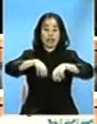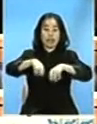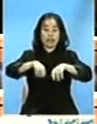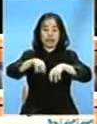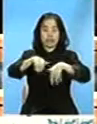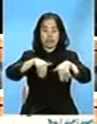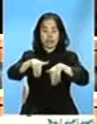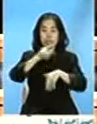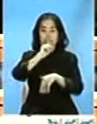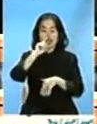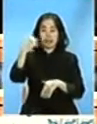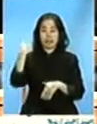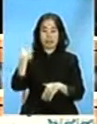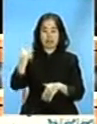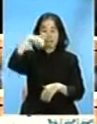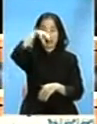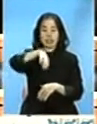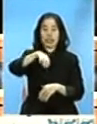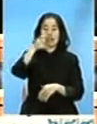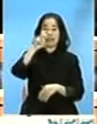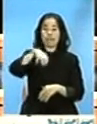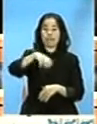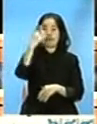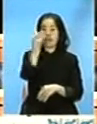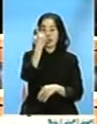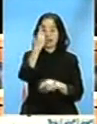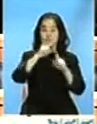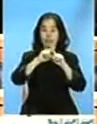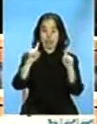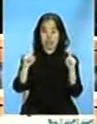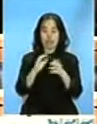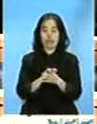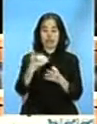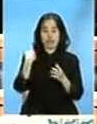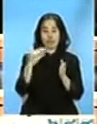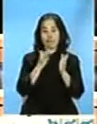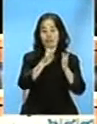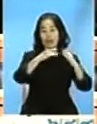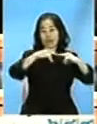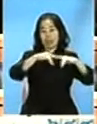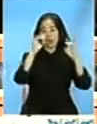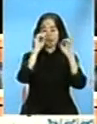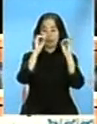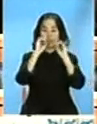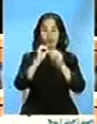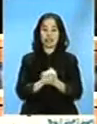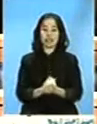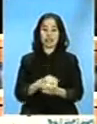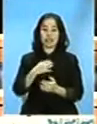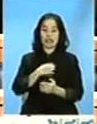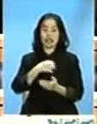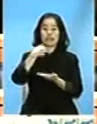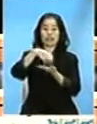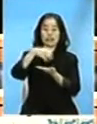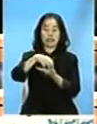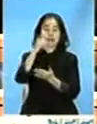ขณะนี้ก็มีสภาเดียวนะครับแต่ว่าไม่ได้มีฝ่ายค้านในสภาเลยนะครับอยากจะกราบเรียนว่